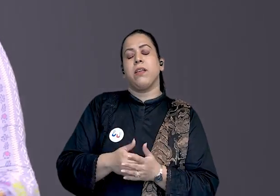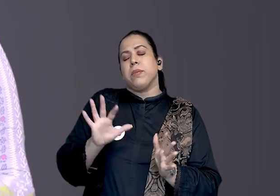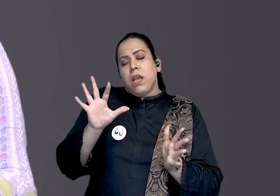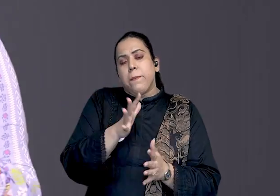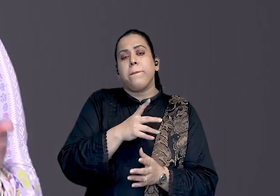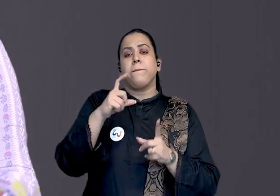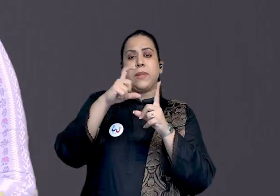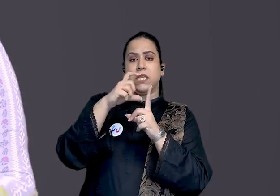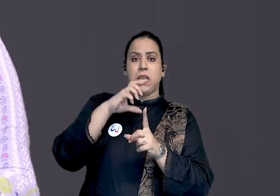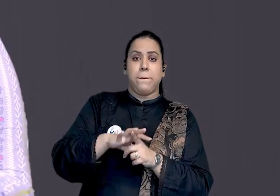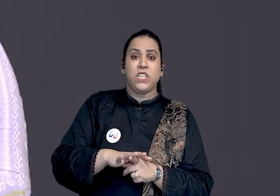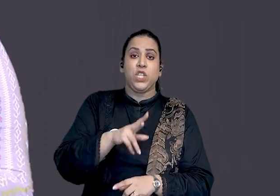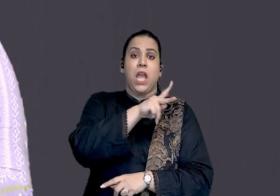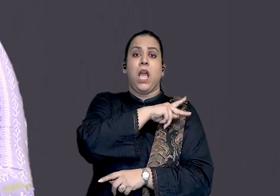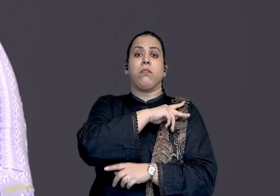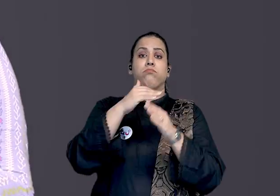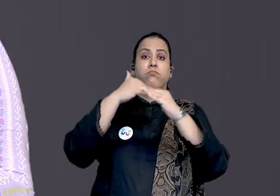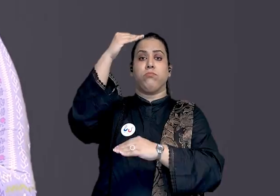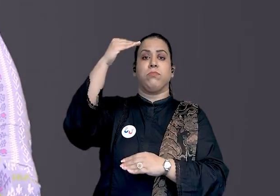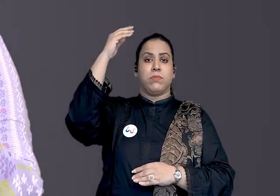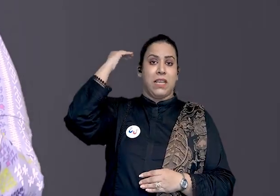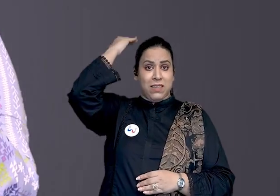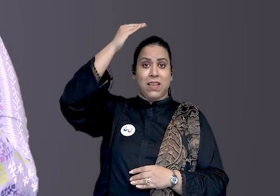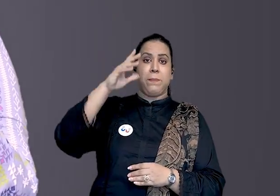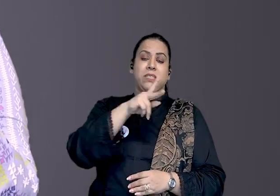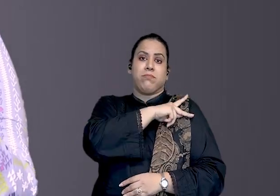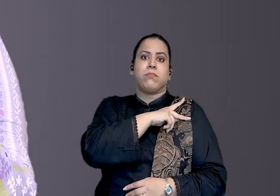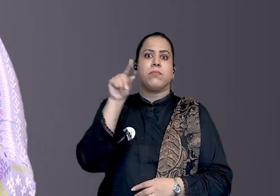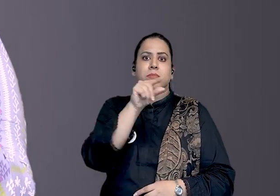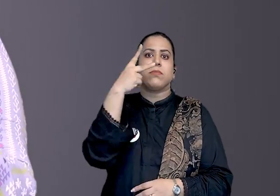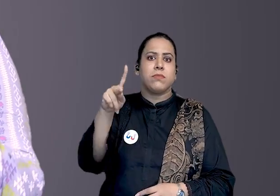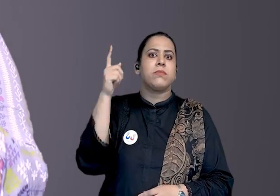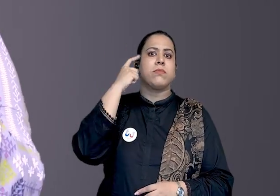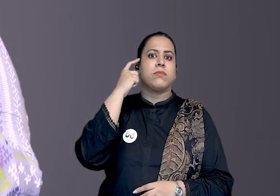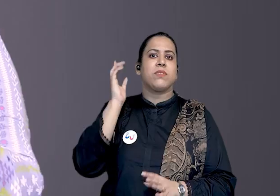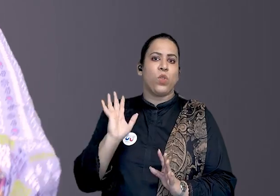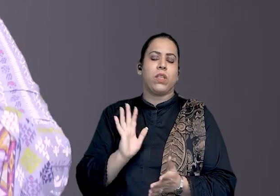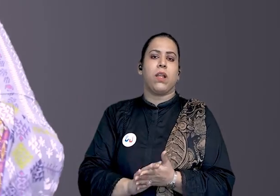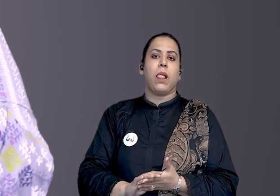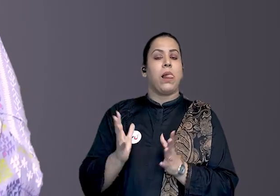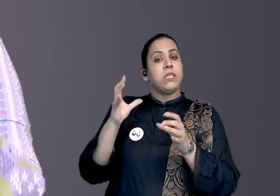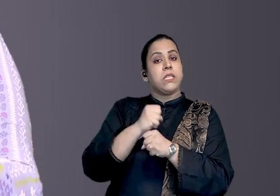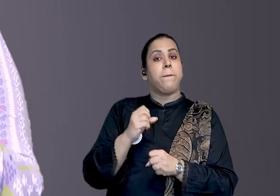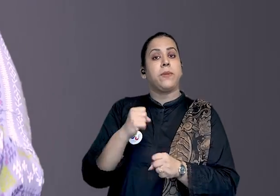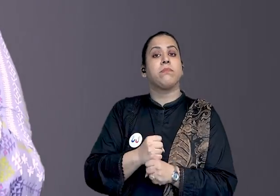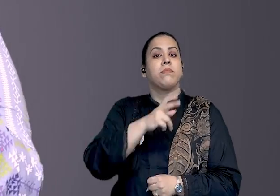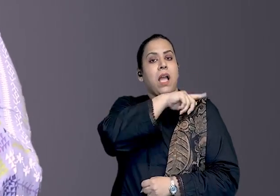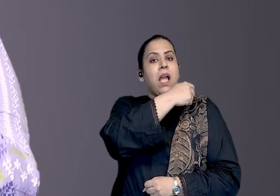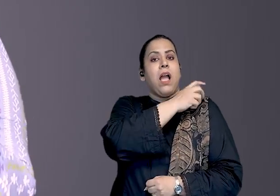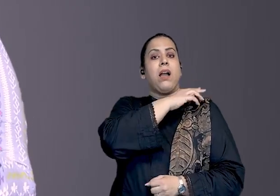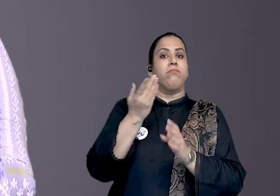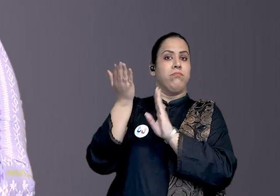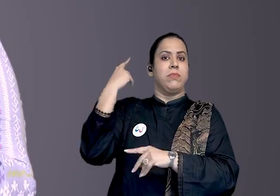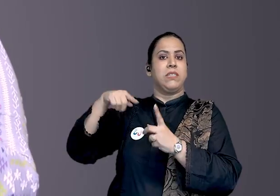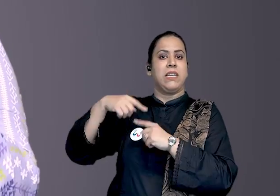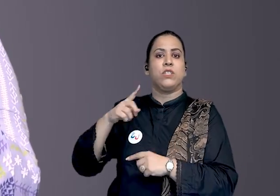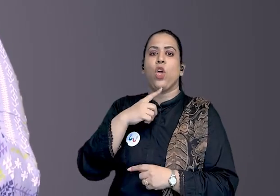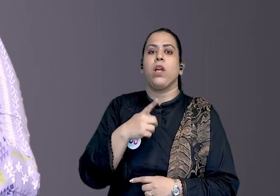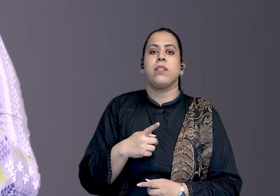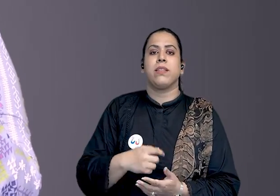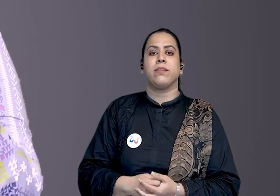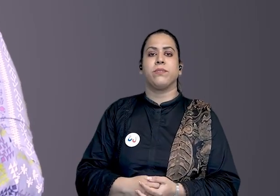پہ یہ اسٹیبلش ہو چکے ہوئے تھے. اب ان ایڈمنسٹریٹو سسٹمز کی اسٹیبلشمنٹ کے معاملے میں